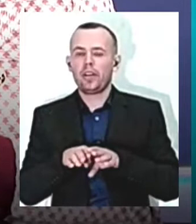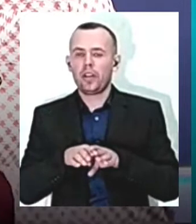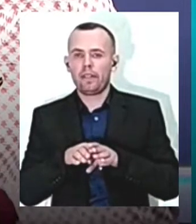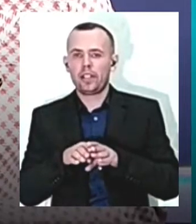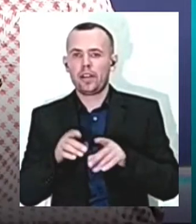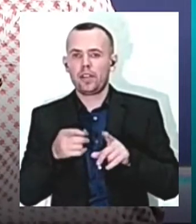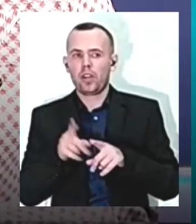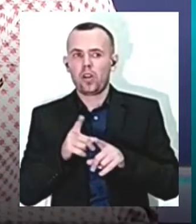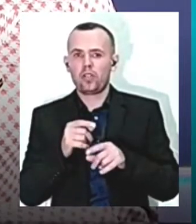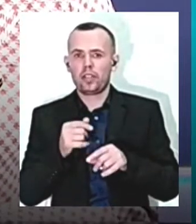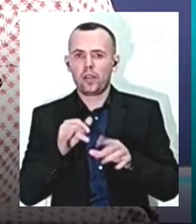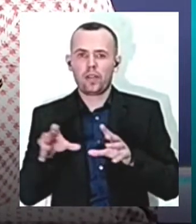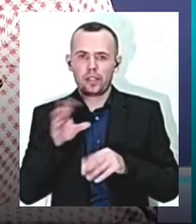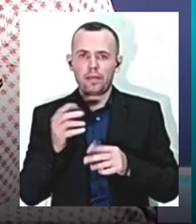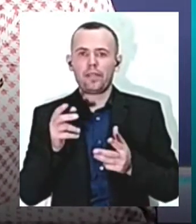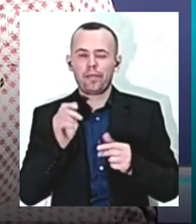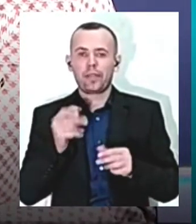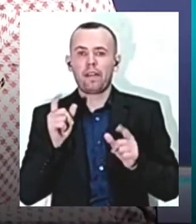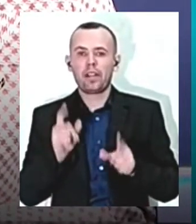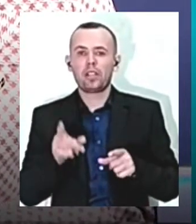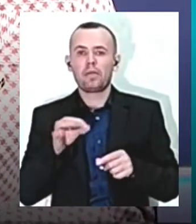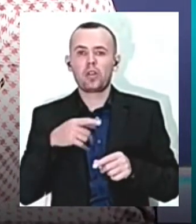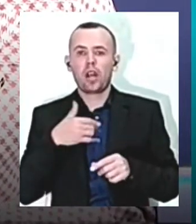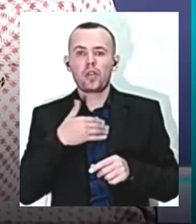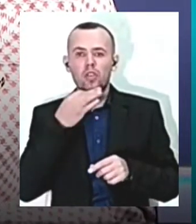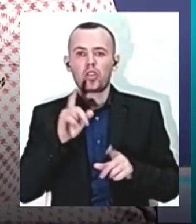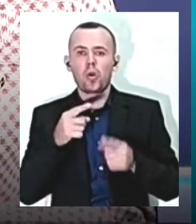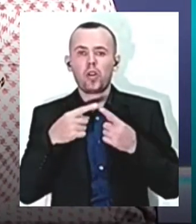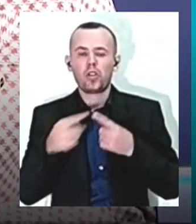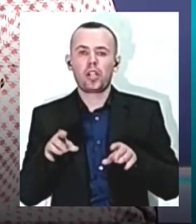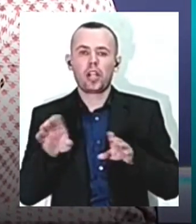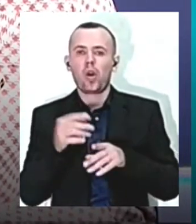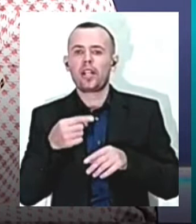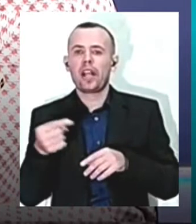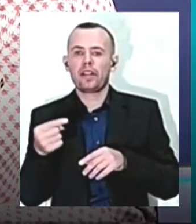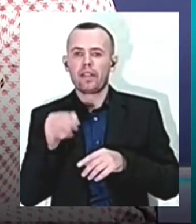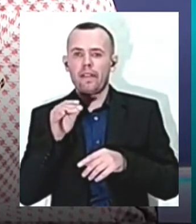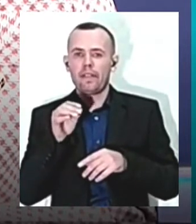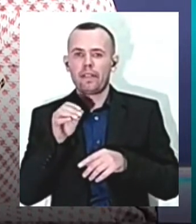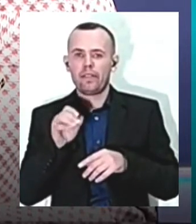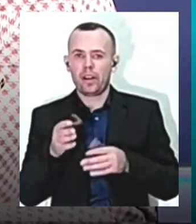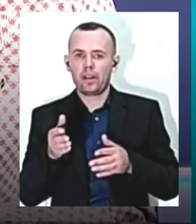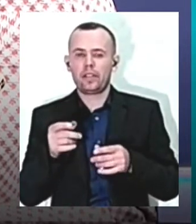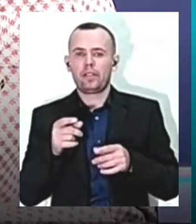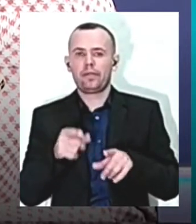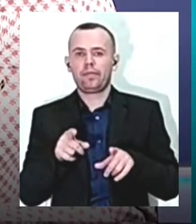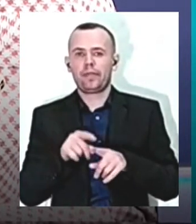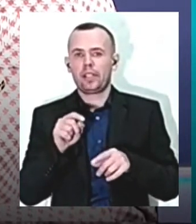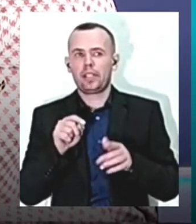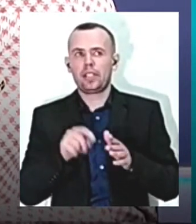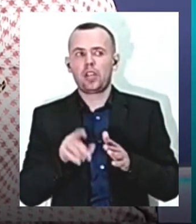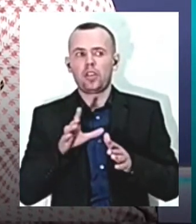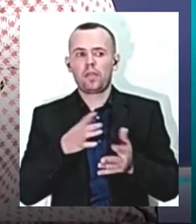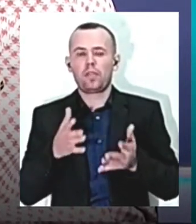сім'ях. Так, власне, я про це і хотіла сказати, що інший такий негативний ефект, шлейф чи блок прав про порушення, яких